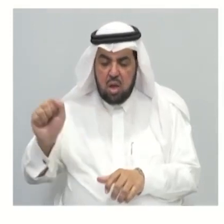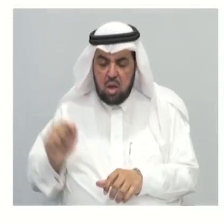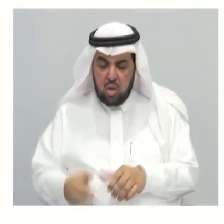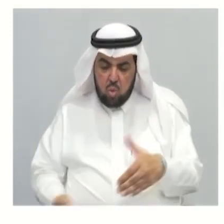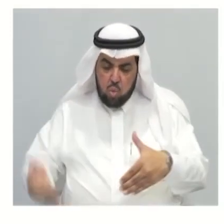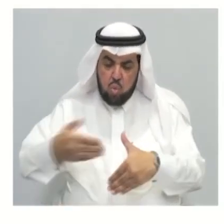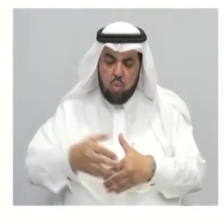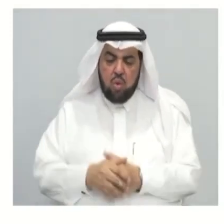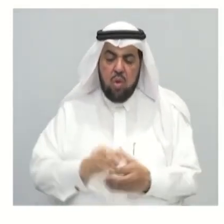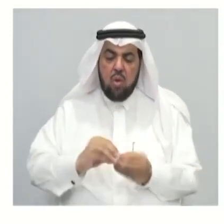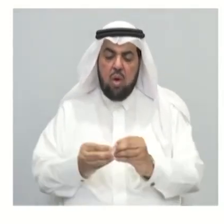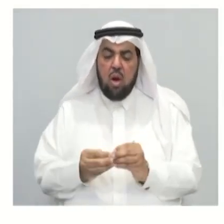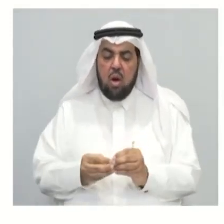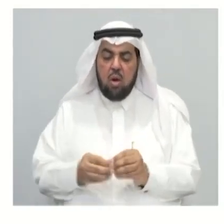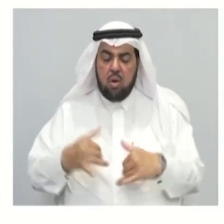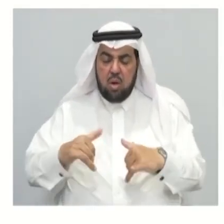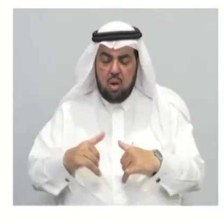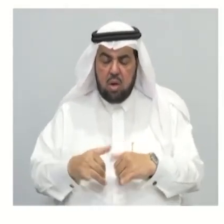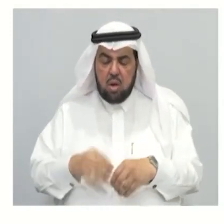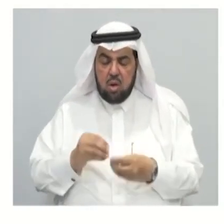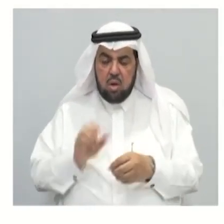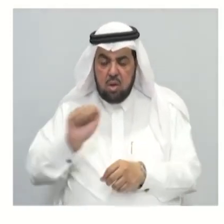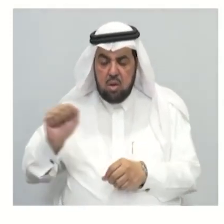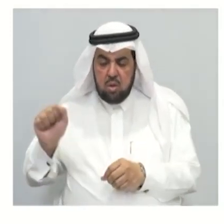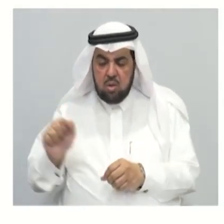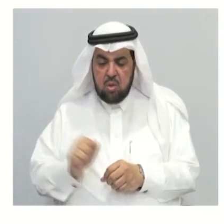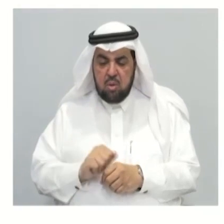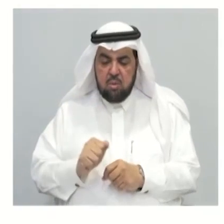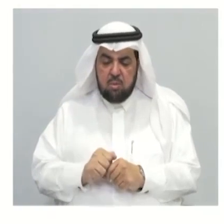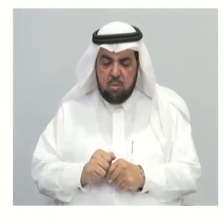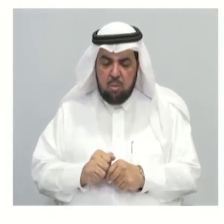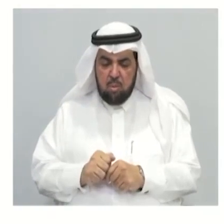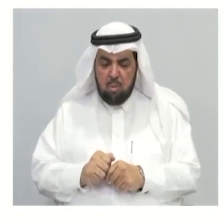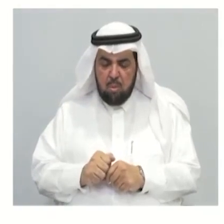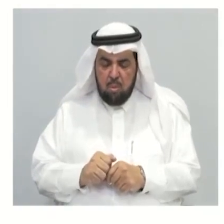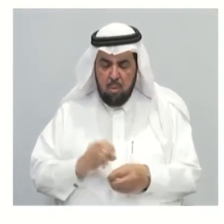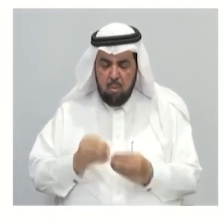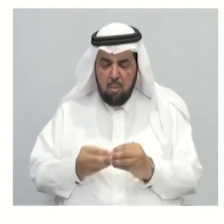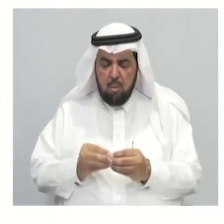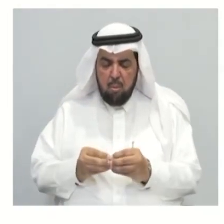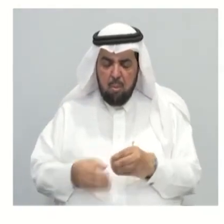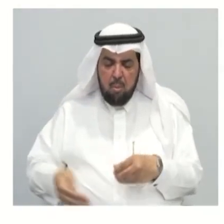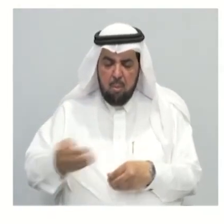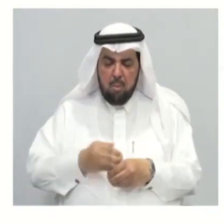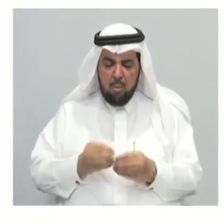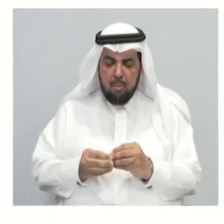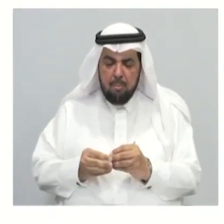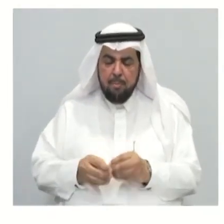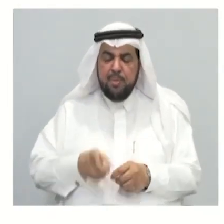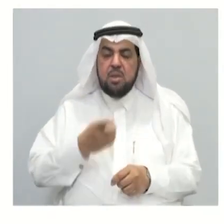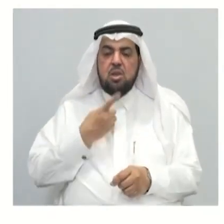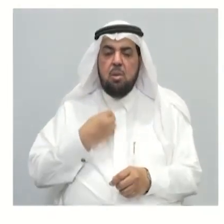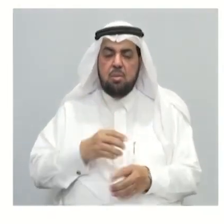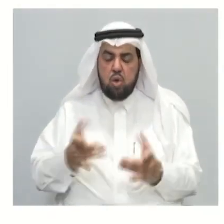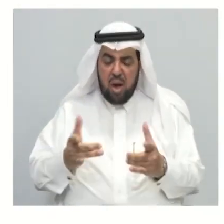ونضيف اللون عن طريق الخصائص بعد ما نختار الخصائص هنا من كرز نضيف اللون المطلوب